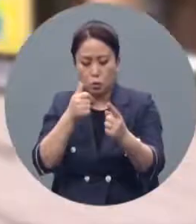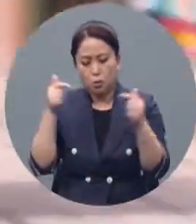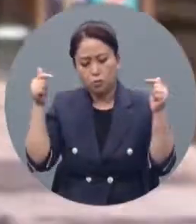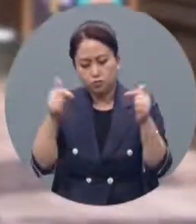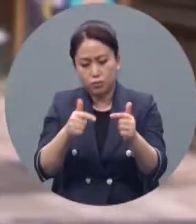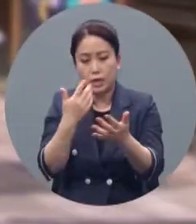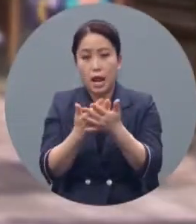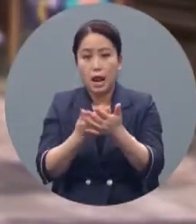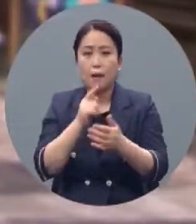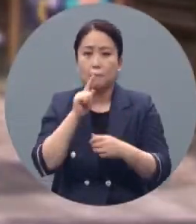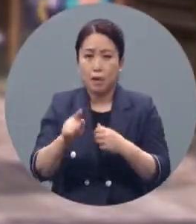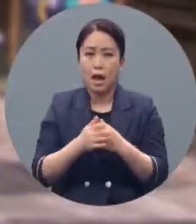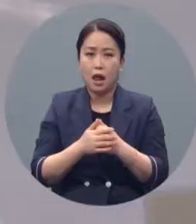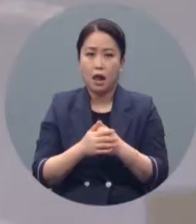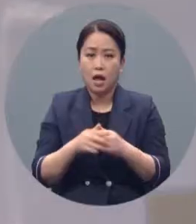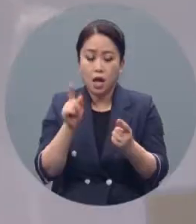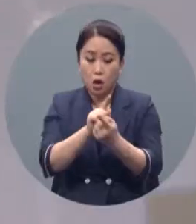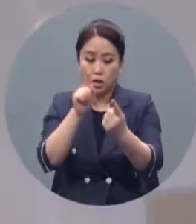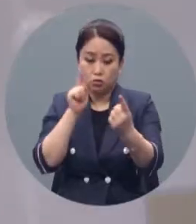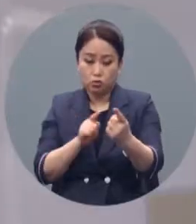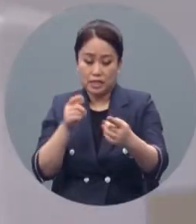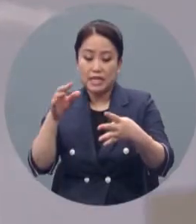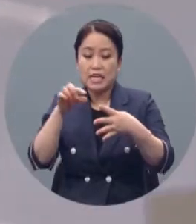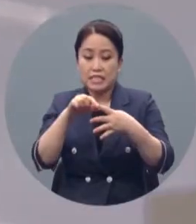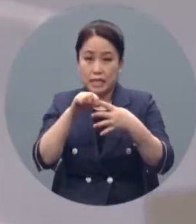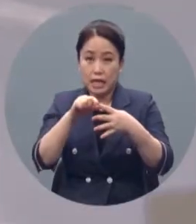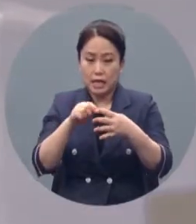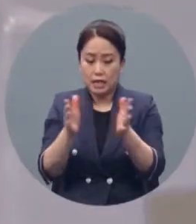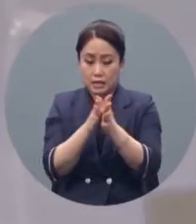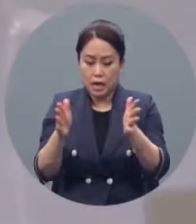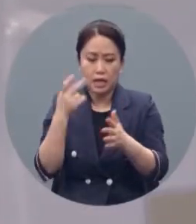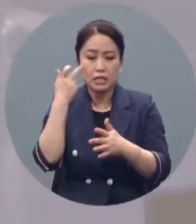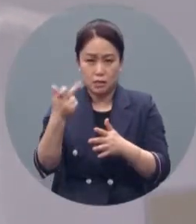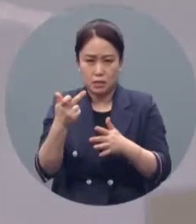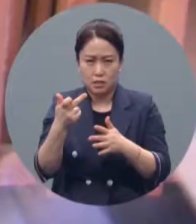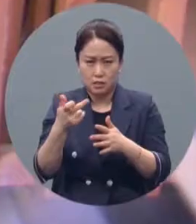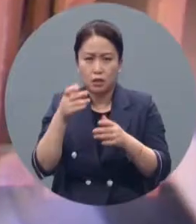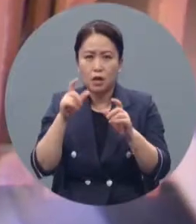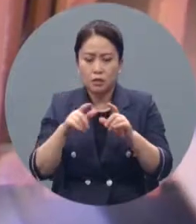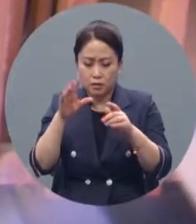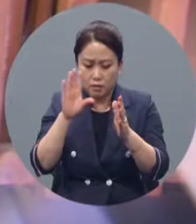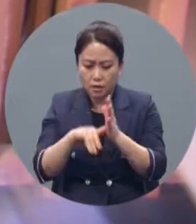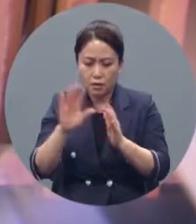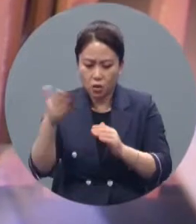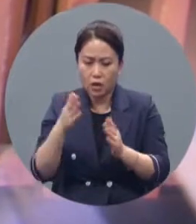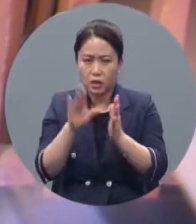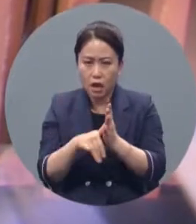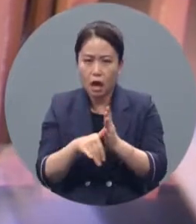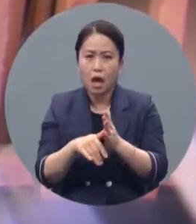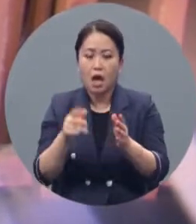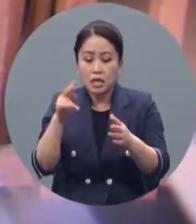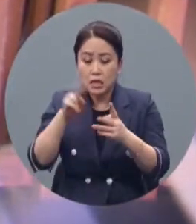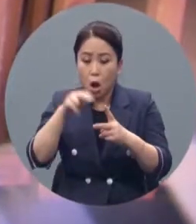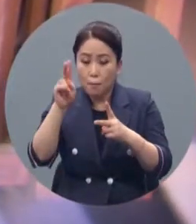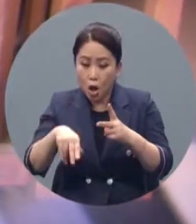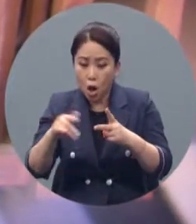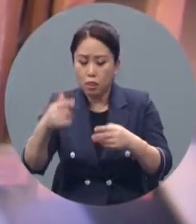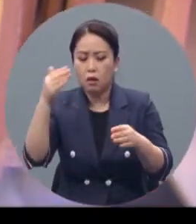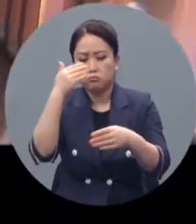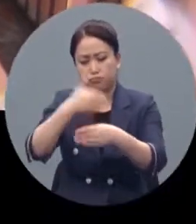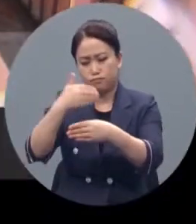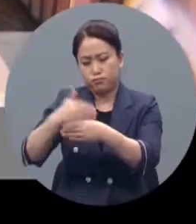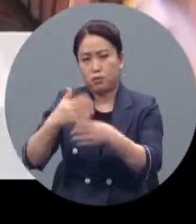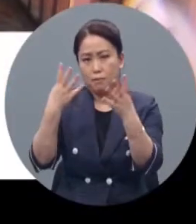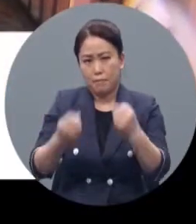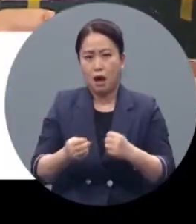4단계가 시행된 지 17일째. 번화가인 서면도 곳곳에 문 닫은 가게가 즐비합니다. 문 닫은 지는 한